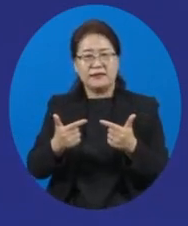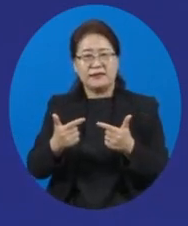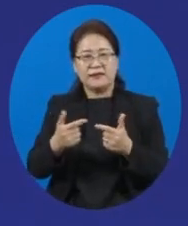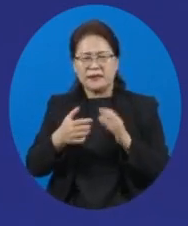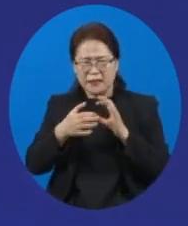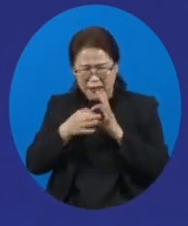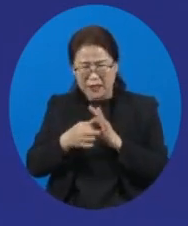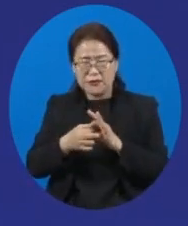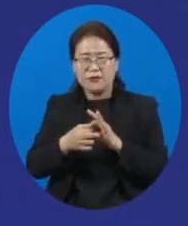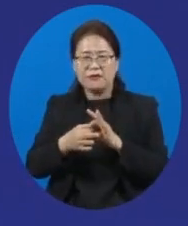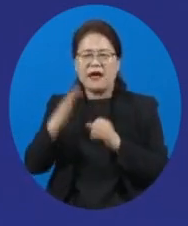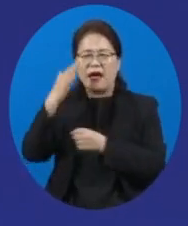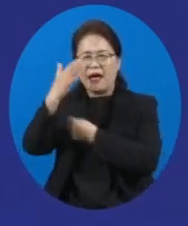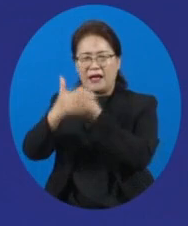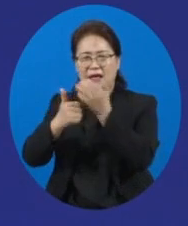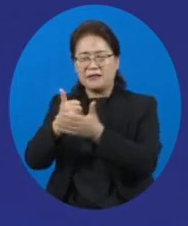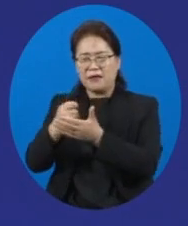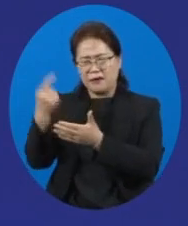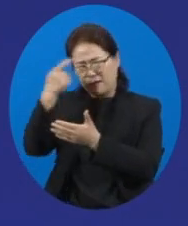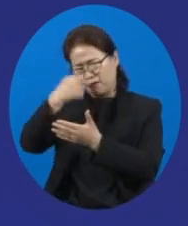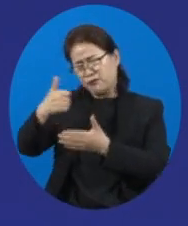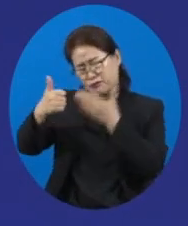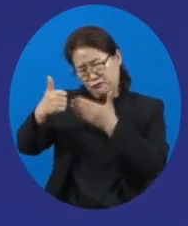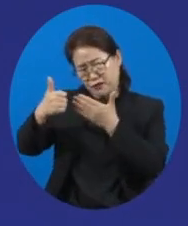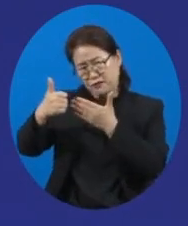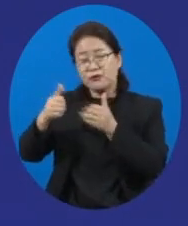끊임없이 하나님의 얼굴을 구하는